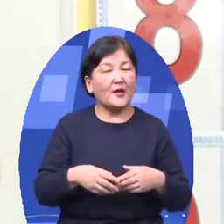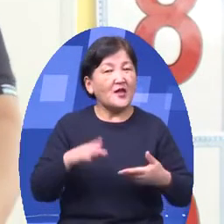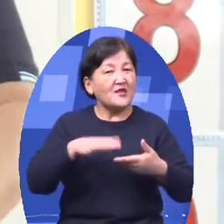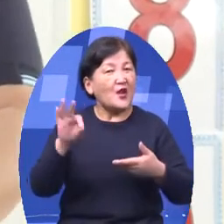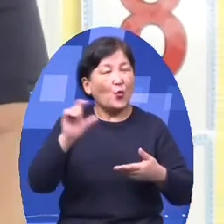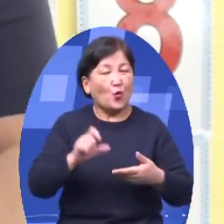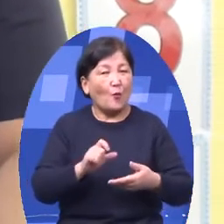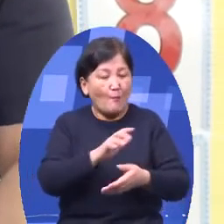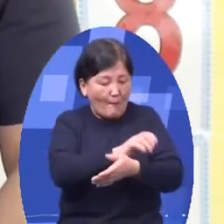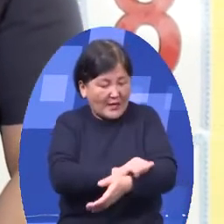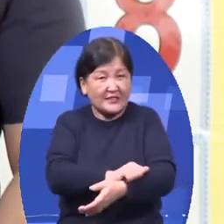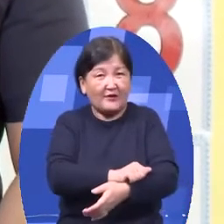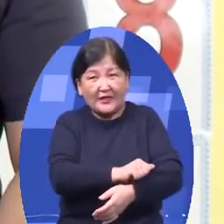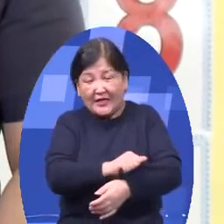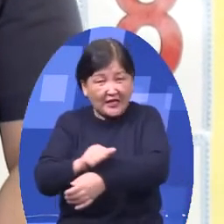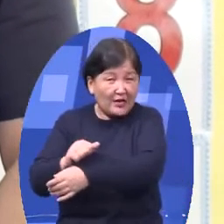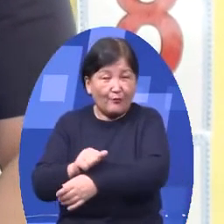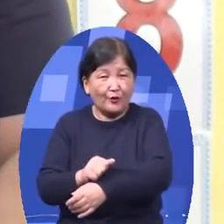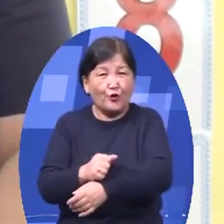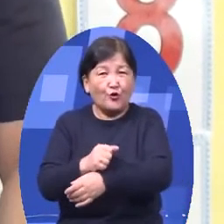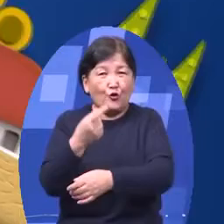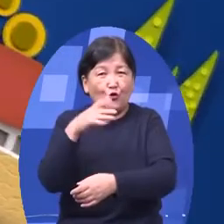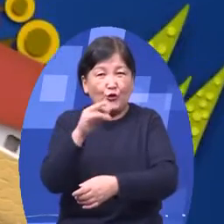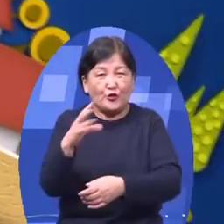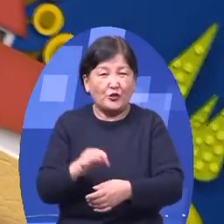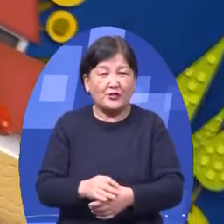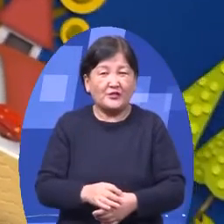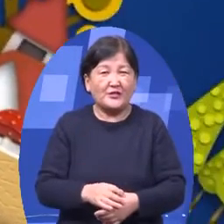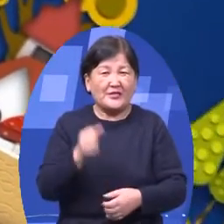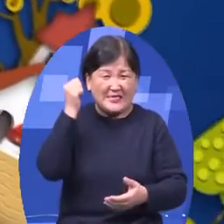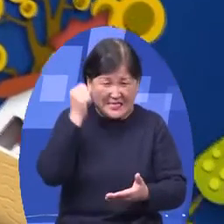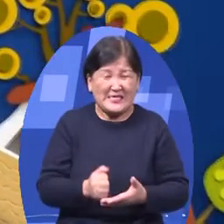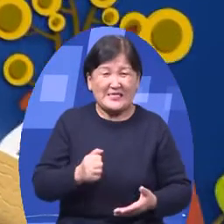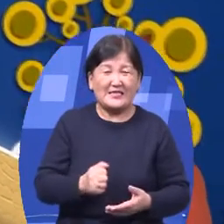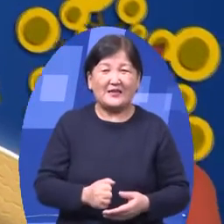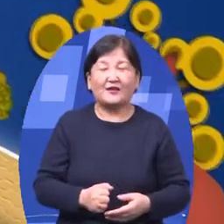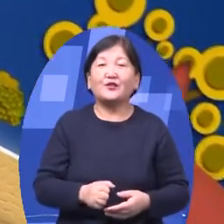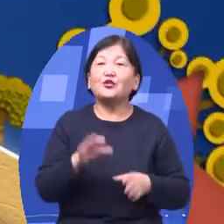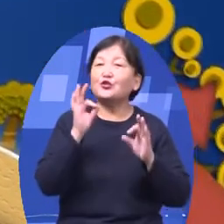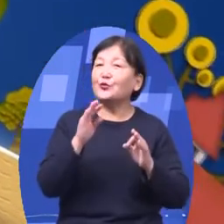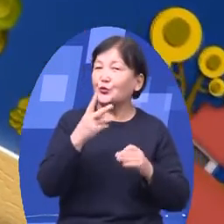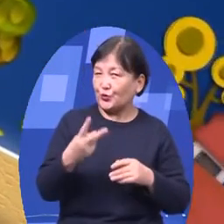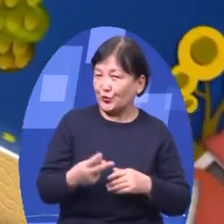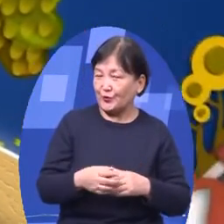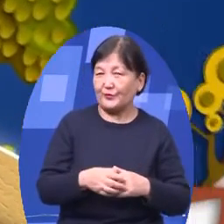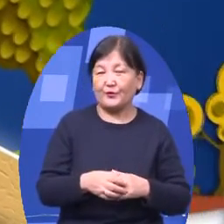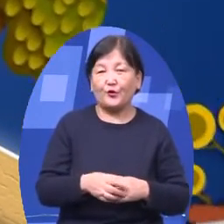Танихгүй хүн авч явах гээд барьж авах юм бол хөлнөөс нь хамгийн чангаараа тэрхэн маш зөв үйлдэл шүү